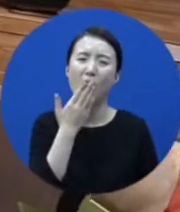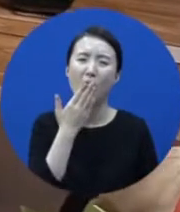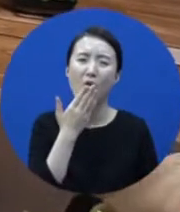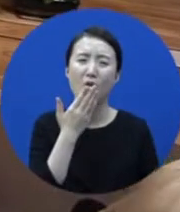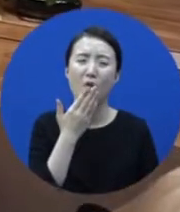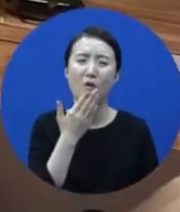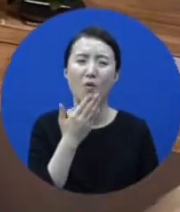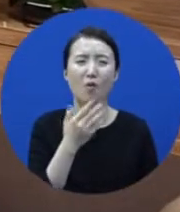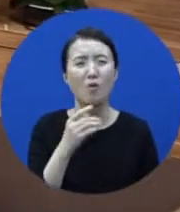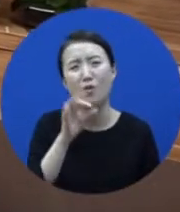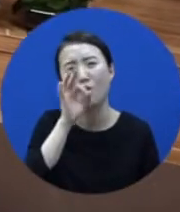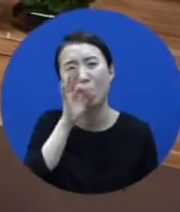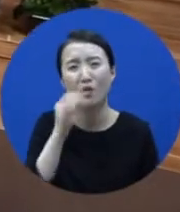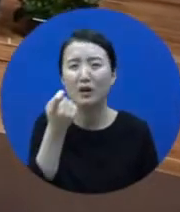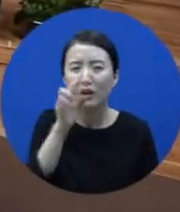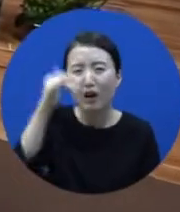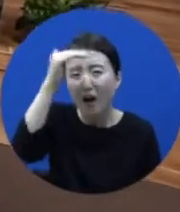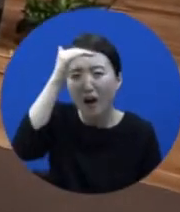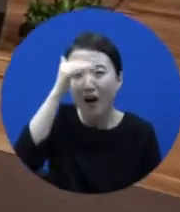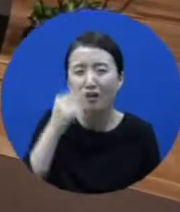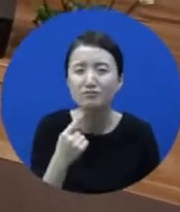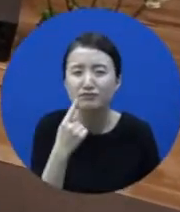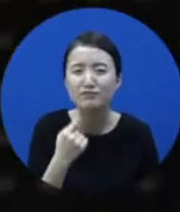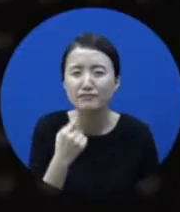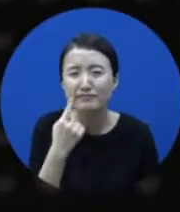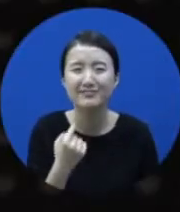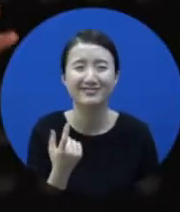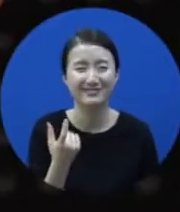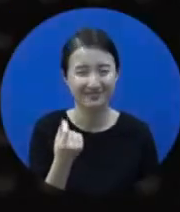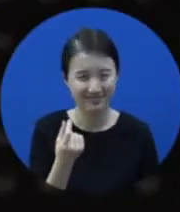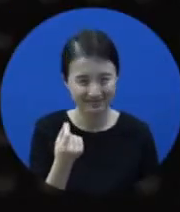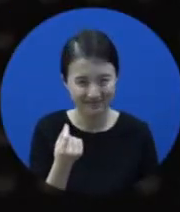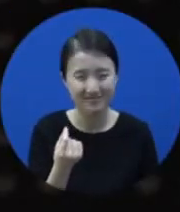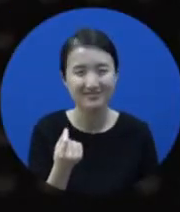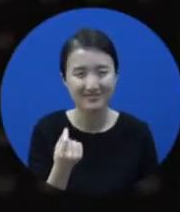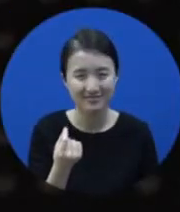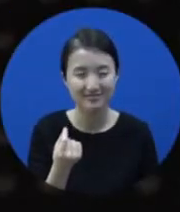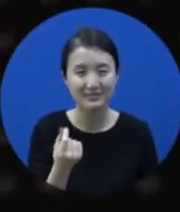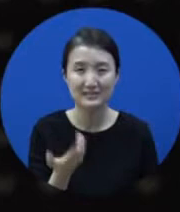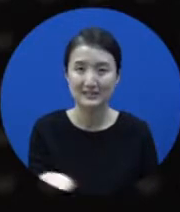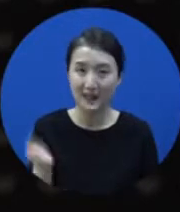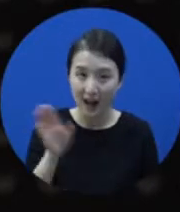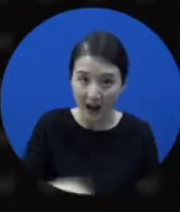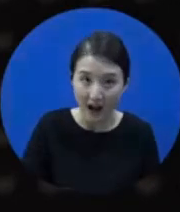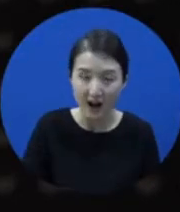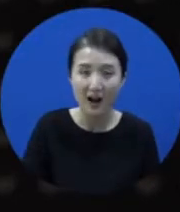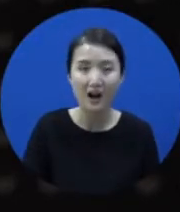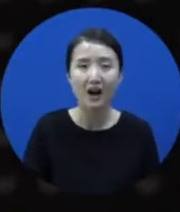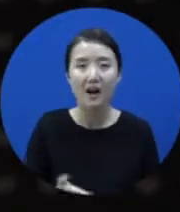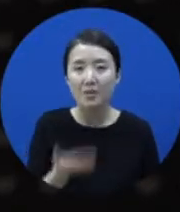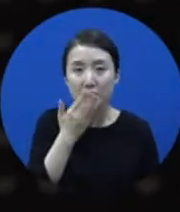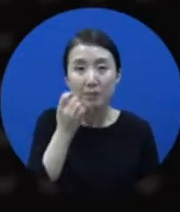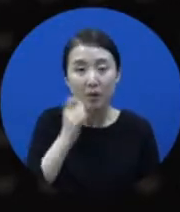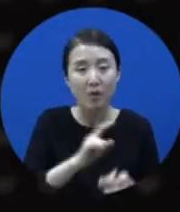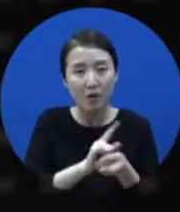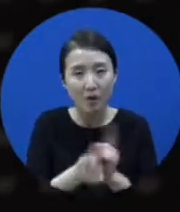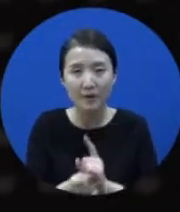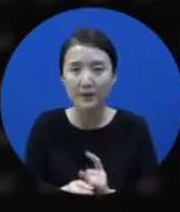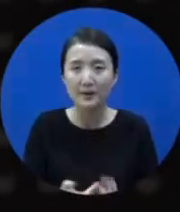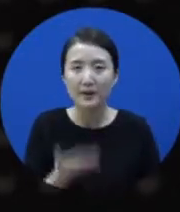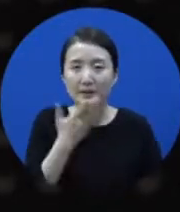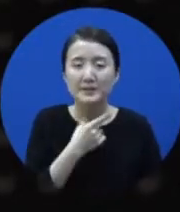그래서 눈으로 전부 다 먹잖아요. 그래서 실력도 중요하지만 거기 나오신 분들은